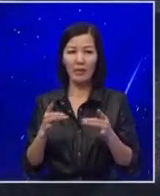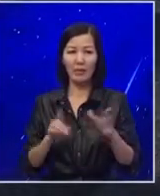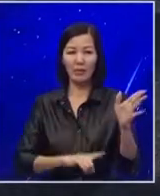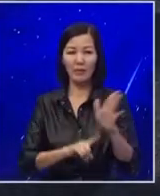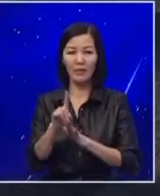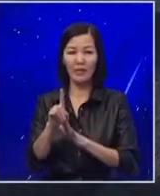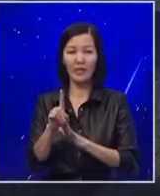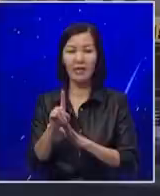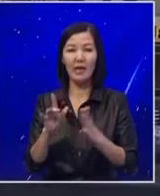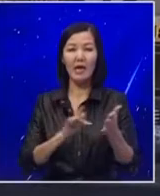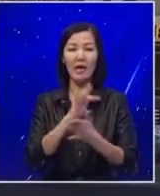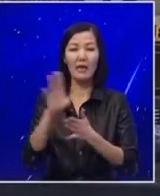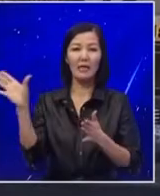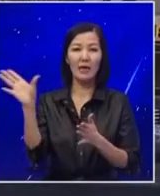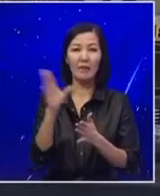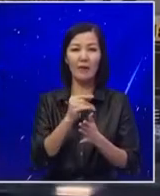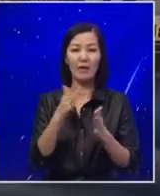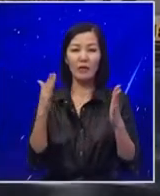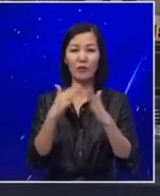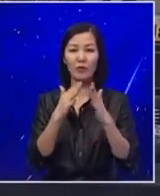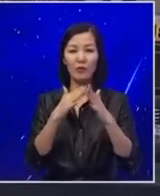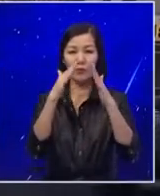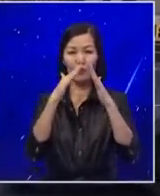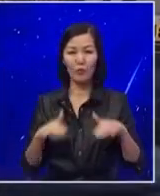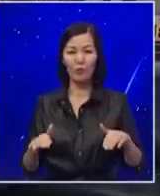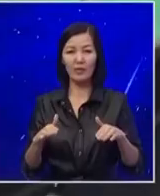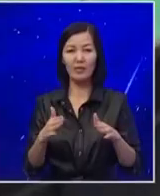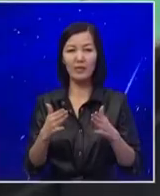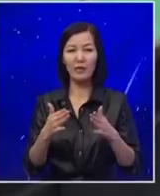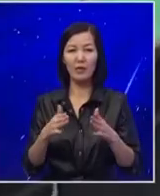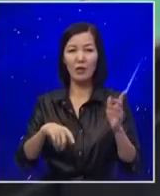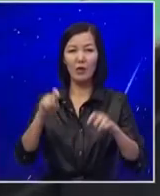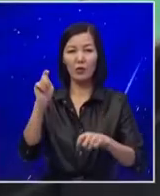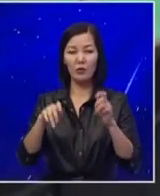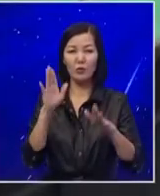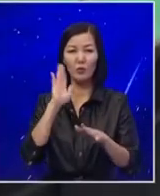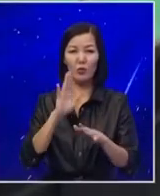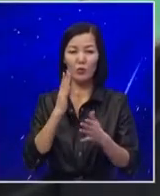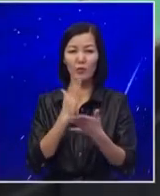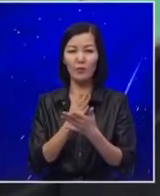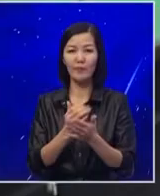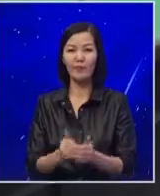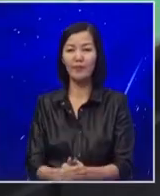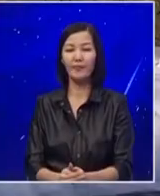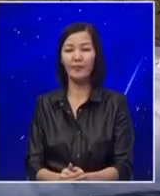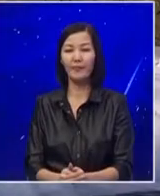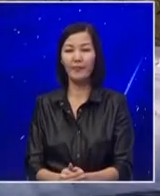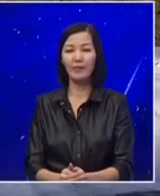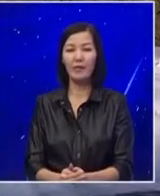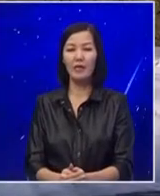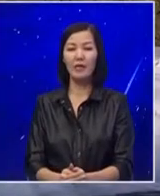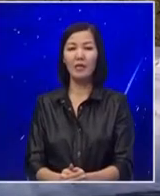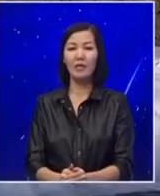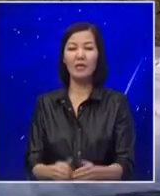қалды. Қаладағы қазғатар тізілген тұрғын үйлердің де төбесінен кешелі бері еріген қар суының тамшылап тұрғанын көруге болады. Ал